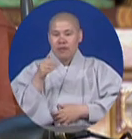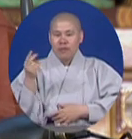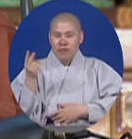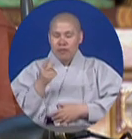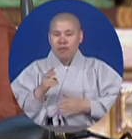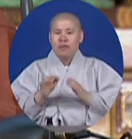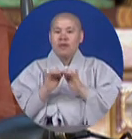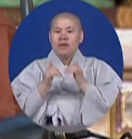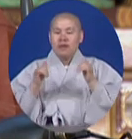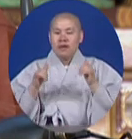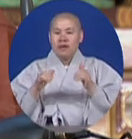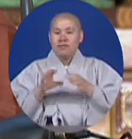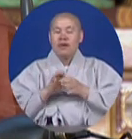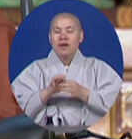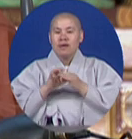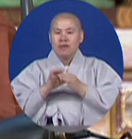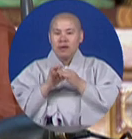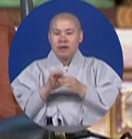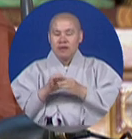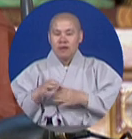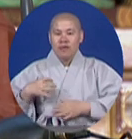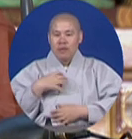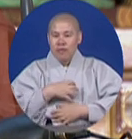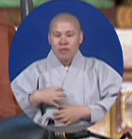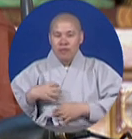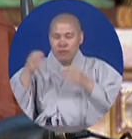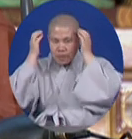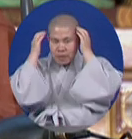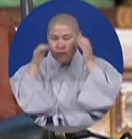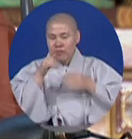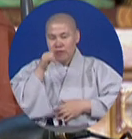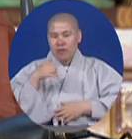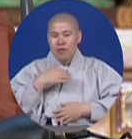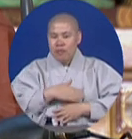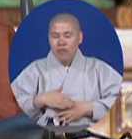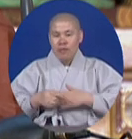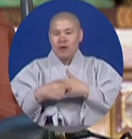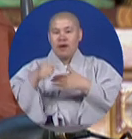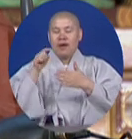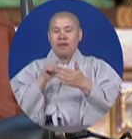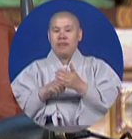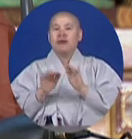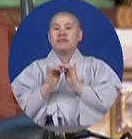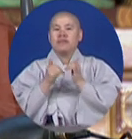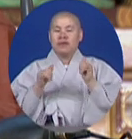사람에 관련된 괴로움이 있고요. 몸과 마음과 사람